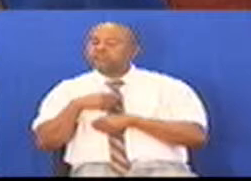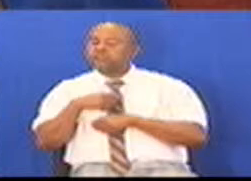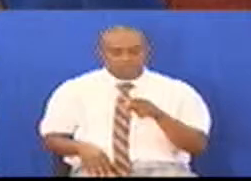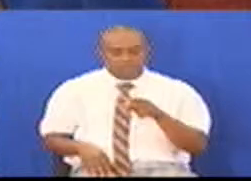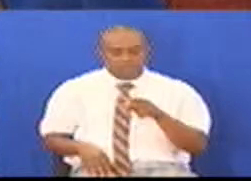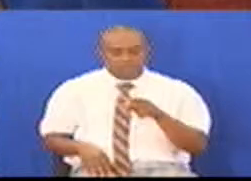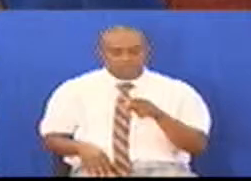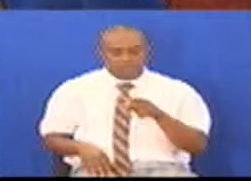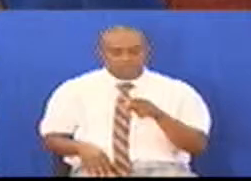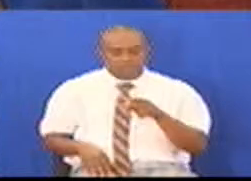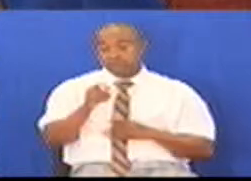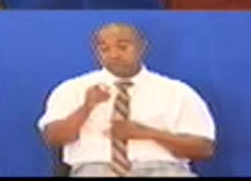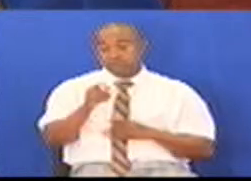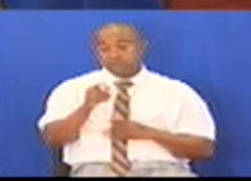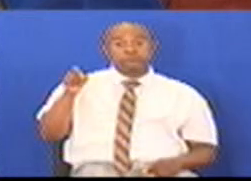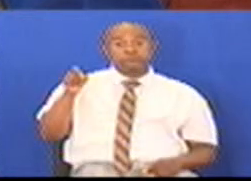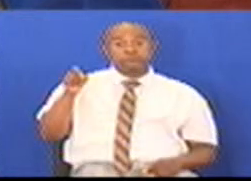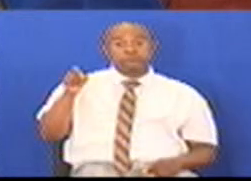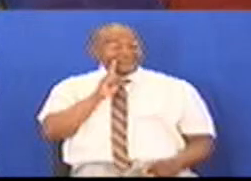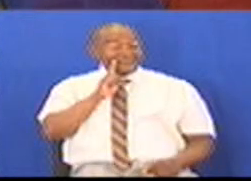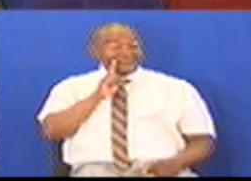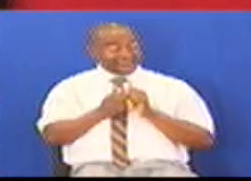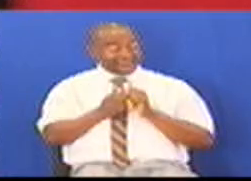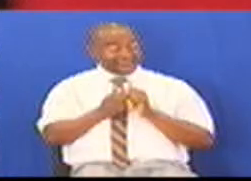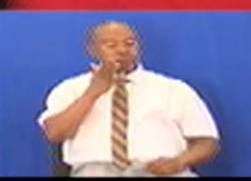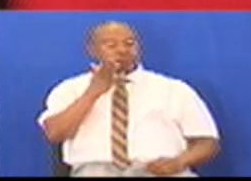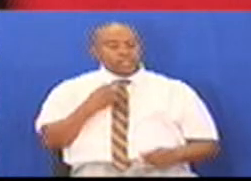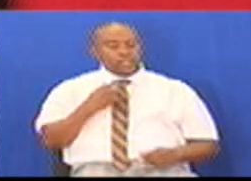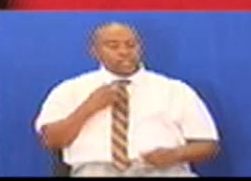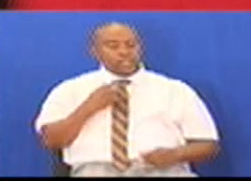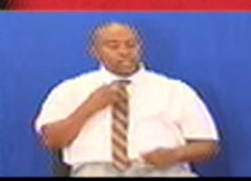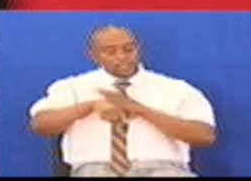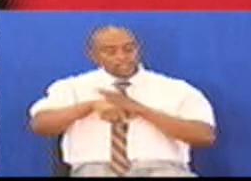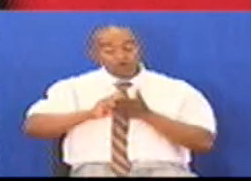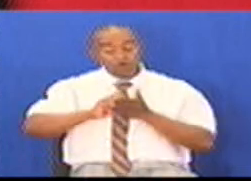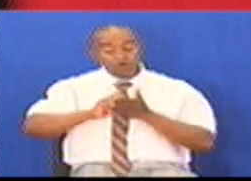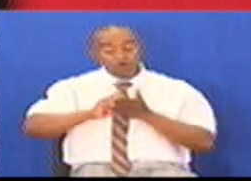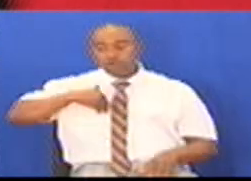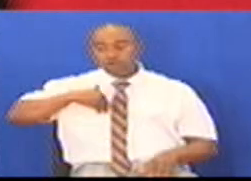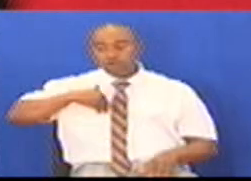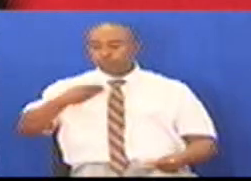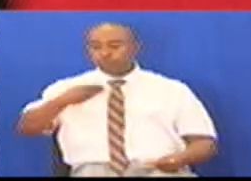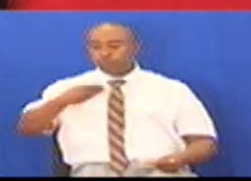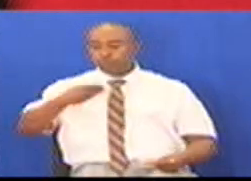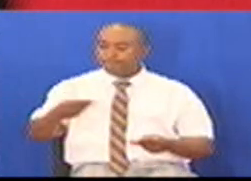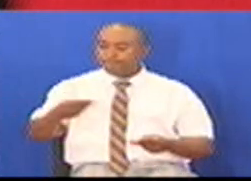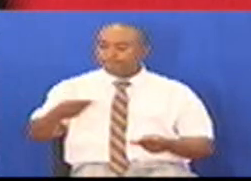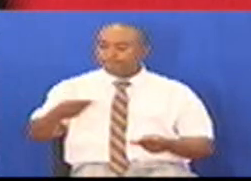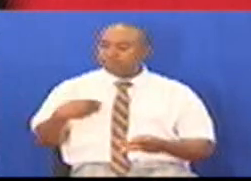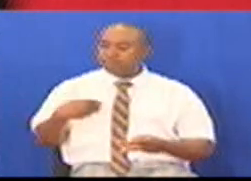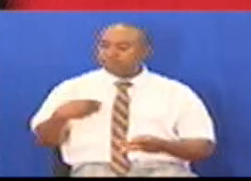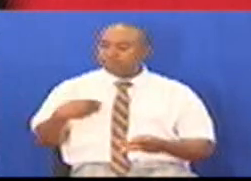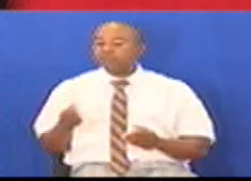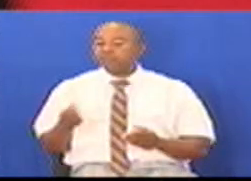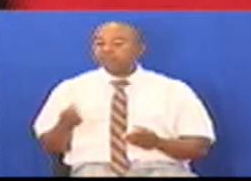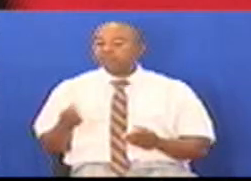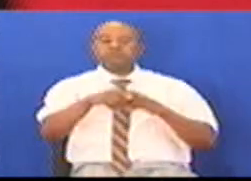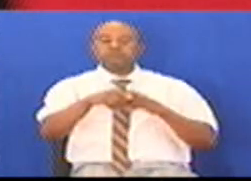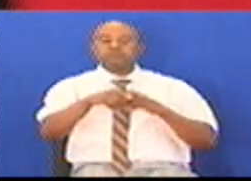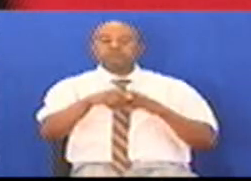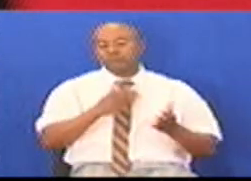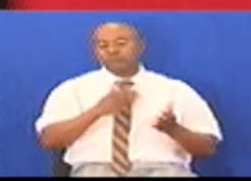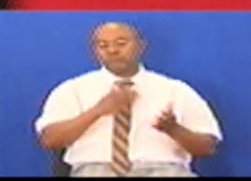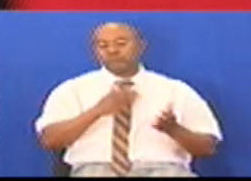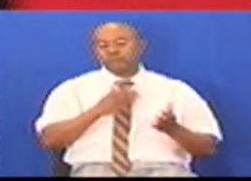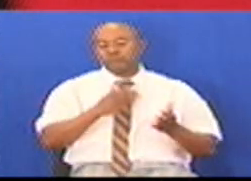kweli kila kitu tulichokihitaji kutoka kwenye ofisi yako tulikipata ili tuweze kufanya kazi zetu vizuri. Tunakushukuru